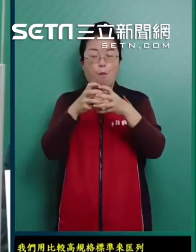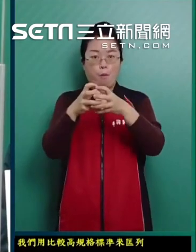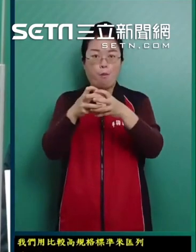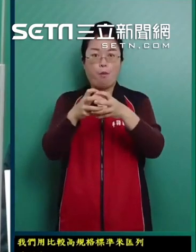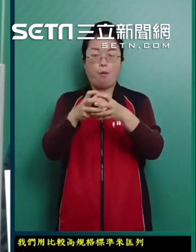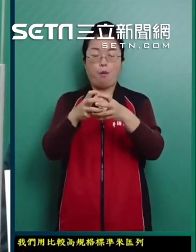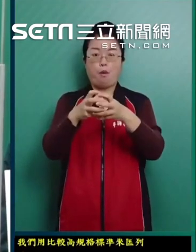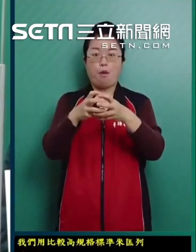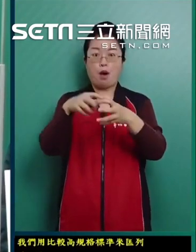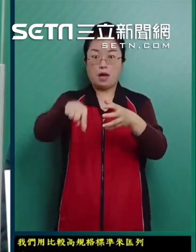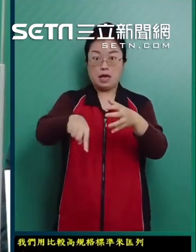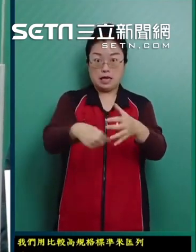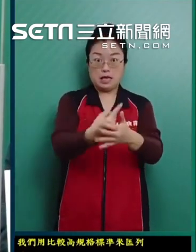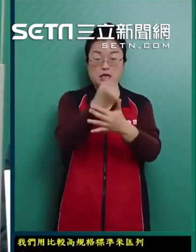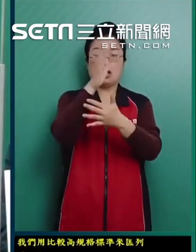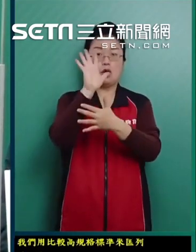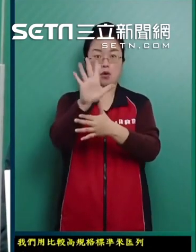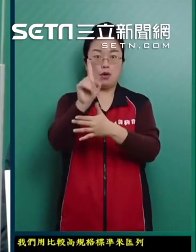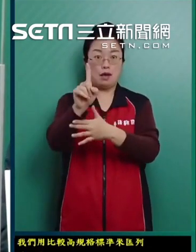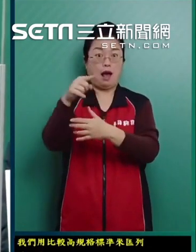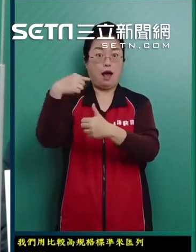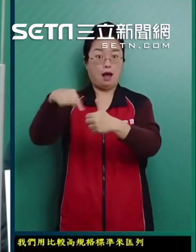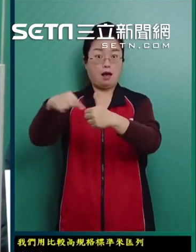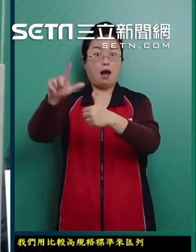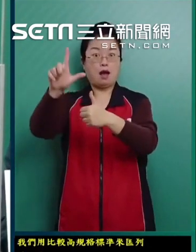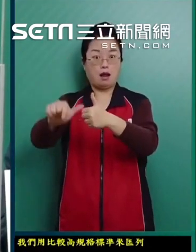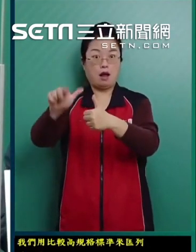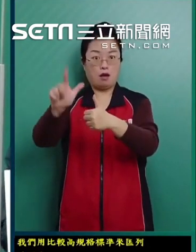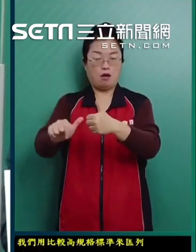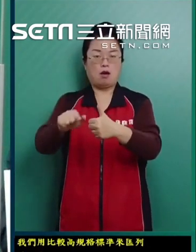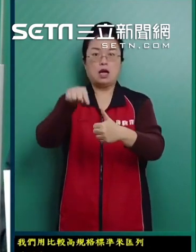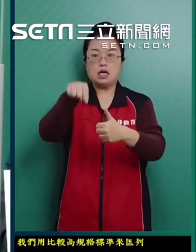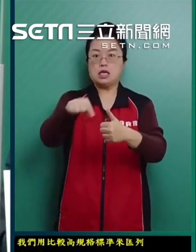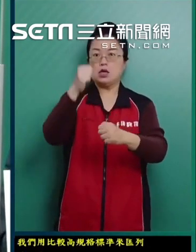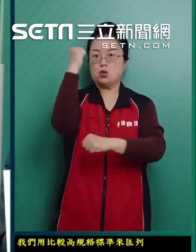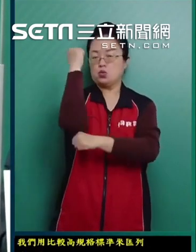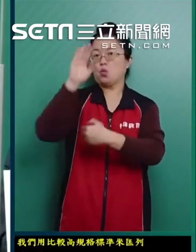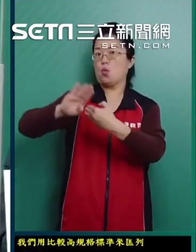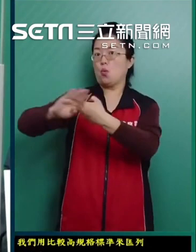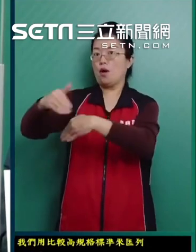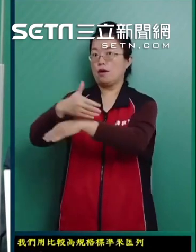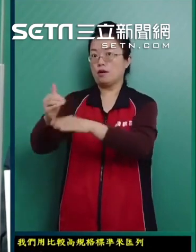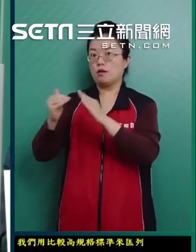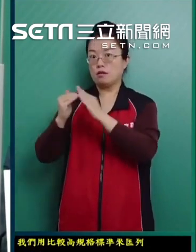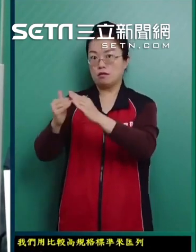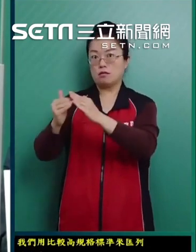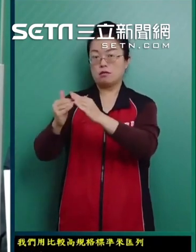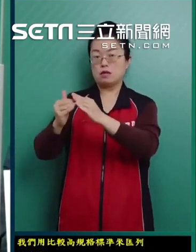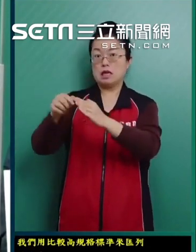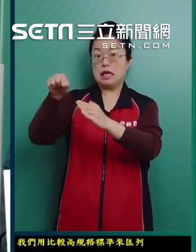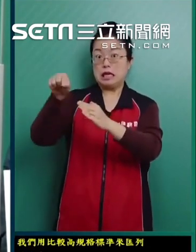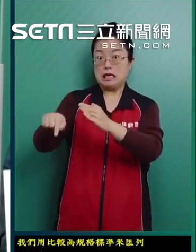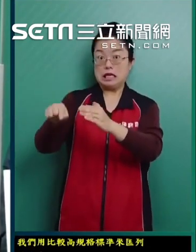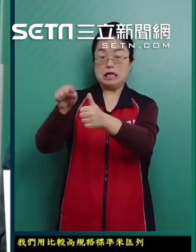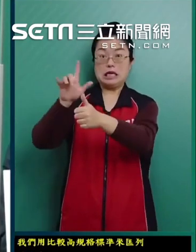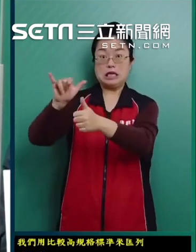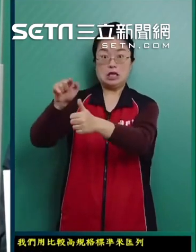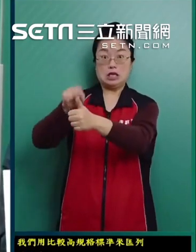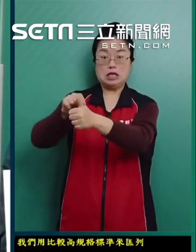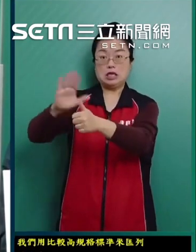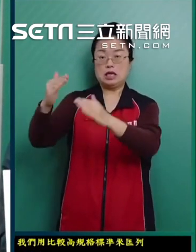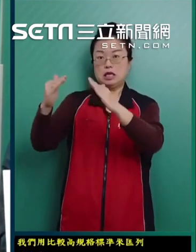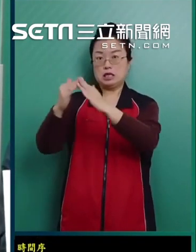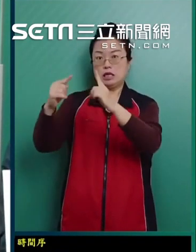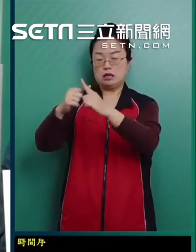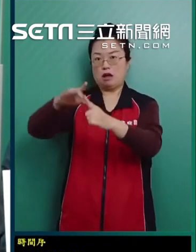他居住在隔壁县市，然后他的家人在隔壁县市确诊了，然后他被通知